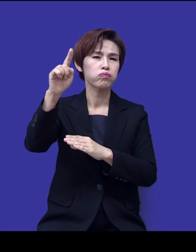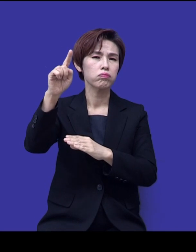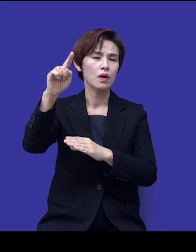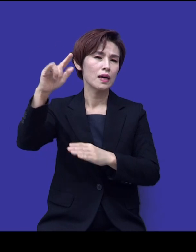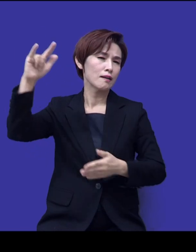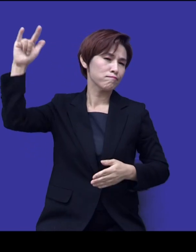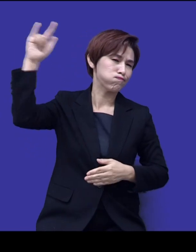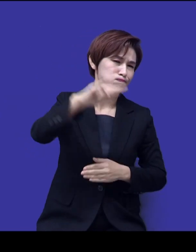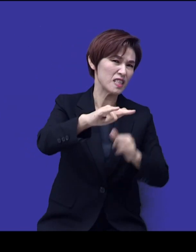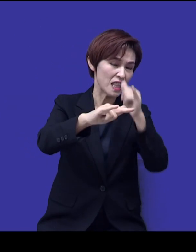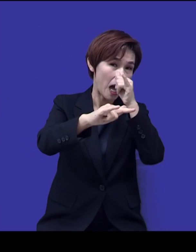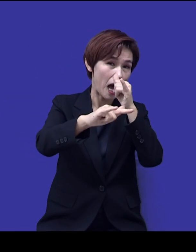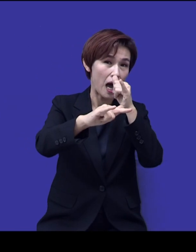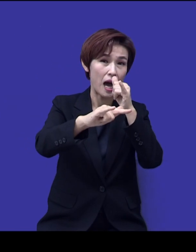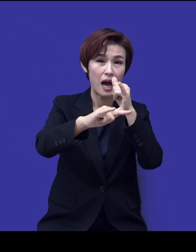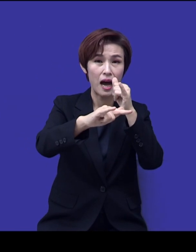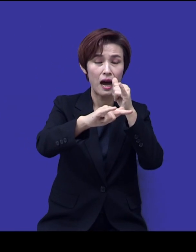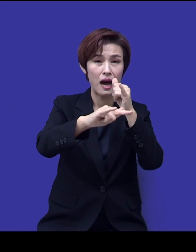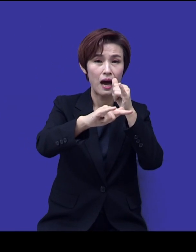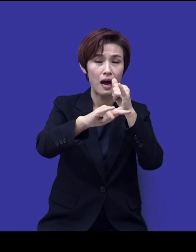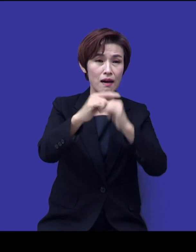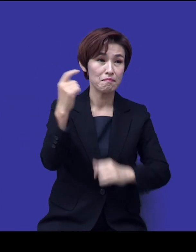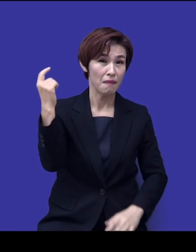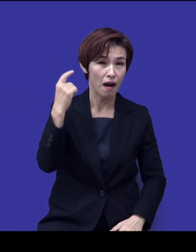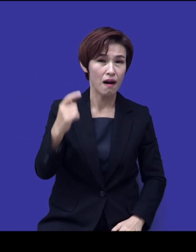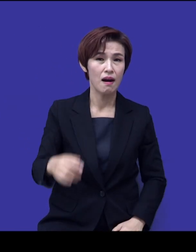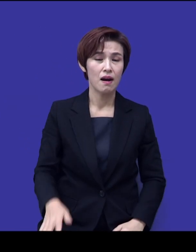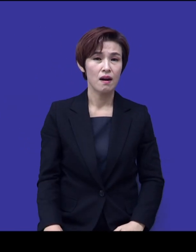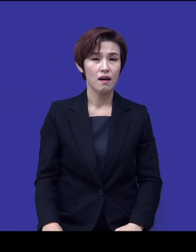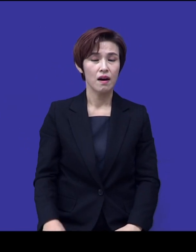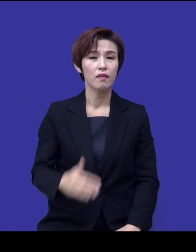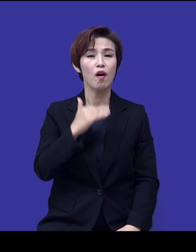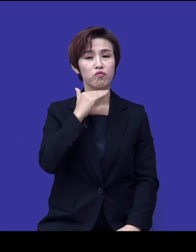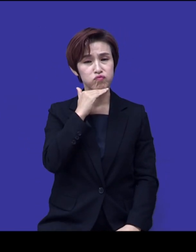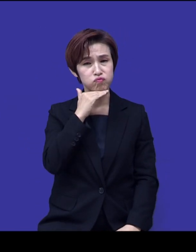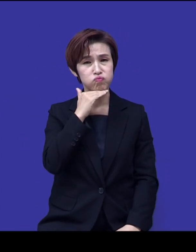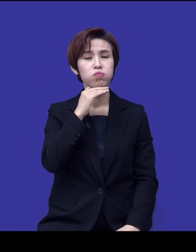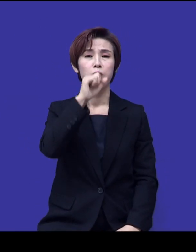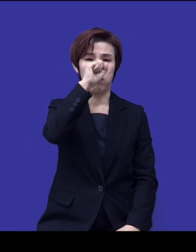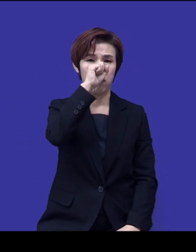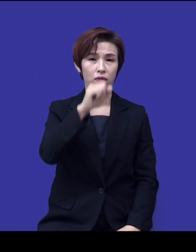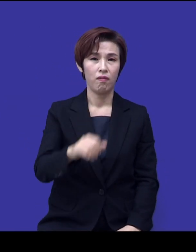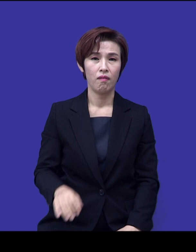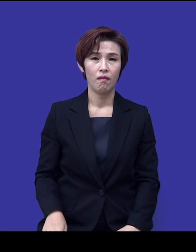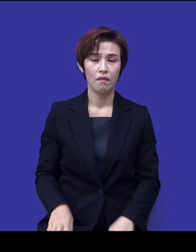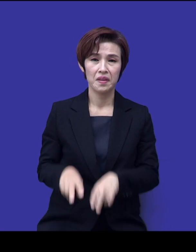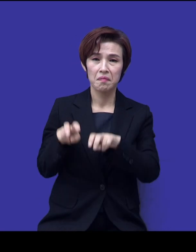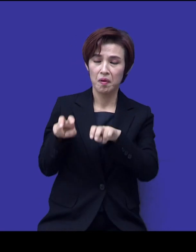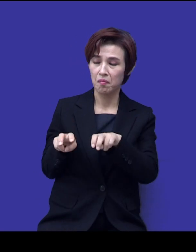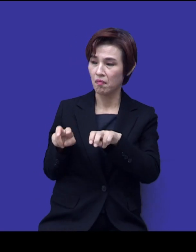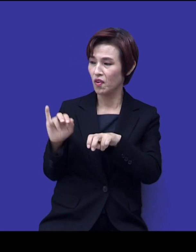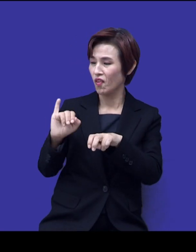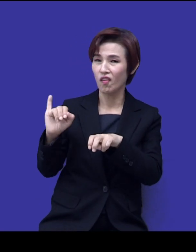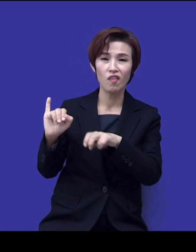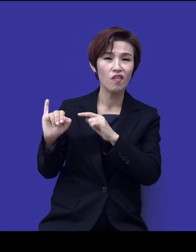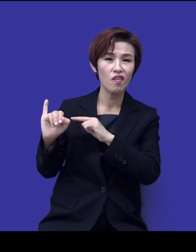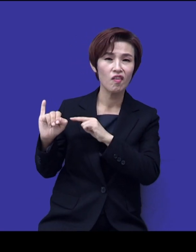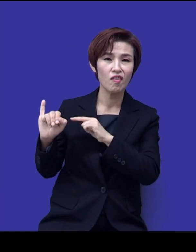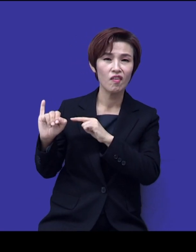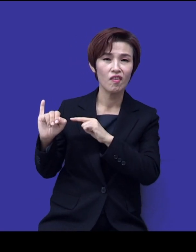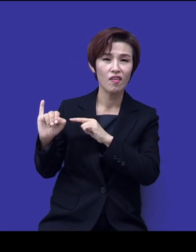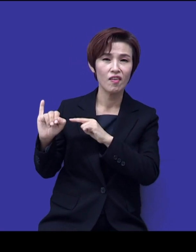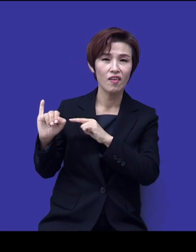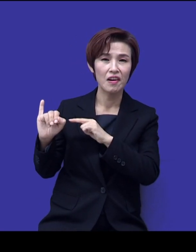하필 그 타이밍에 예전 그 당시에 예예 예. 근데 그때 가만히 기다리고 있었으면 되는데 네. 옆에 여 직원 여